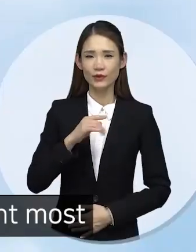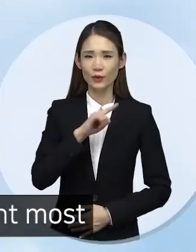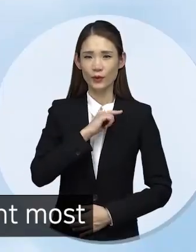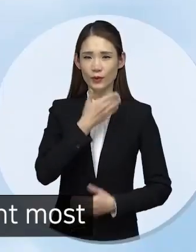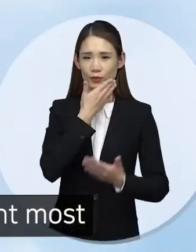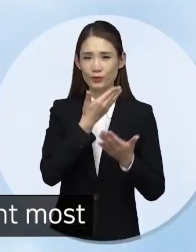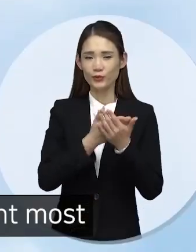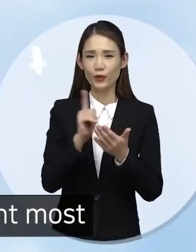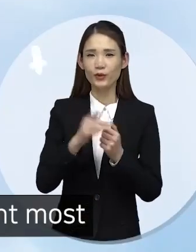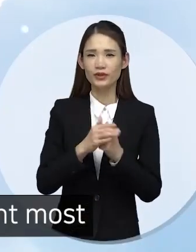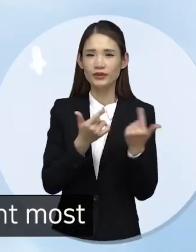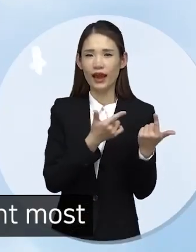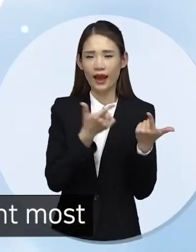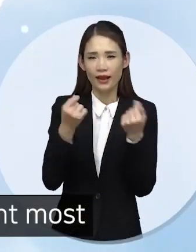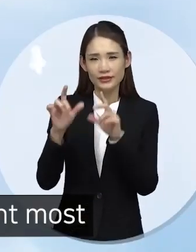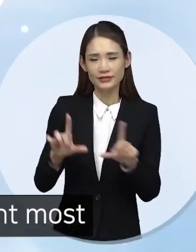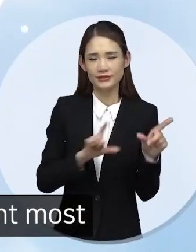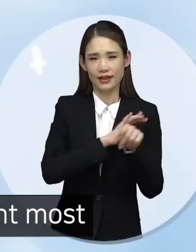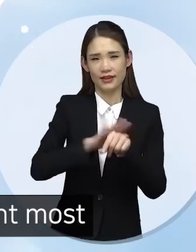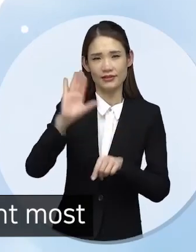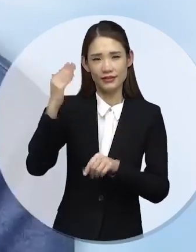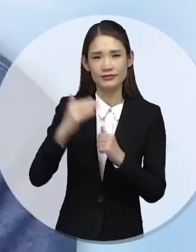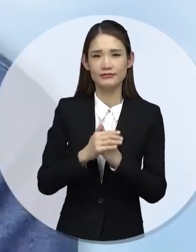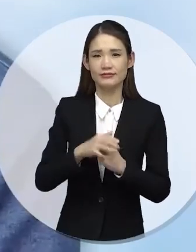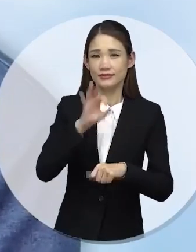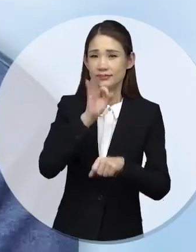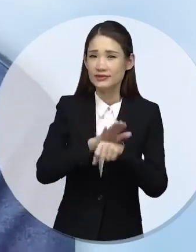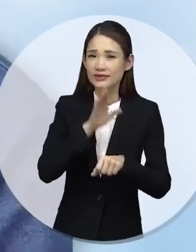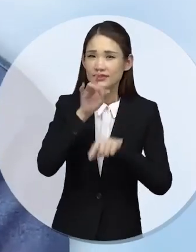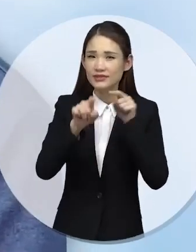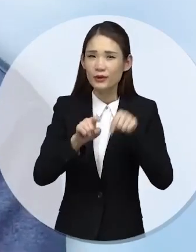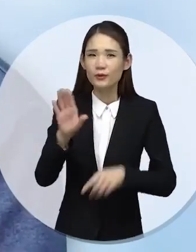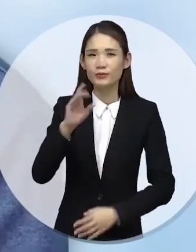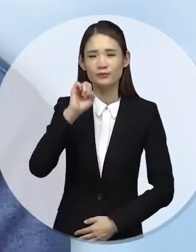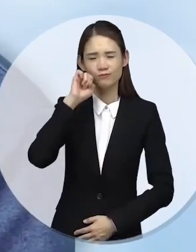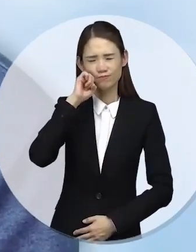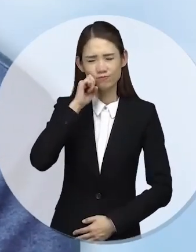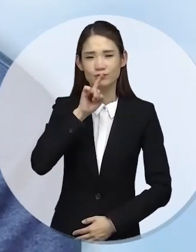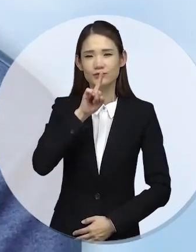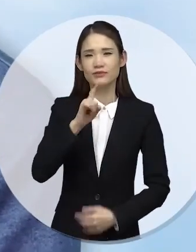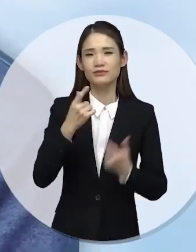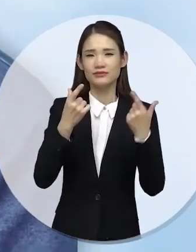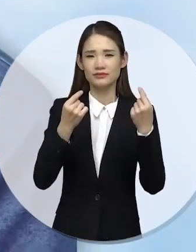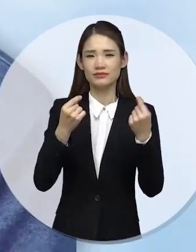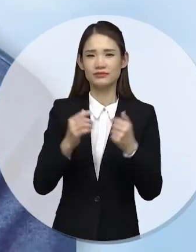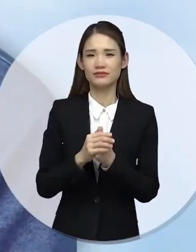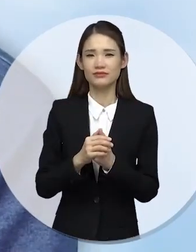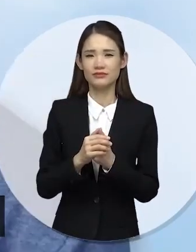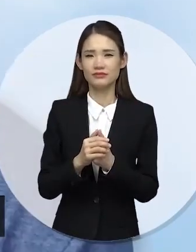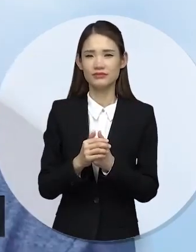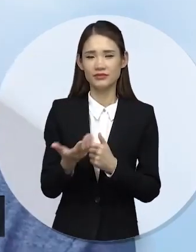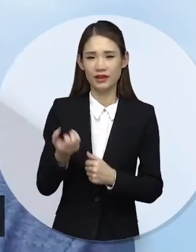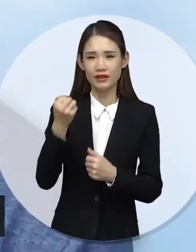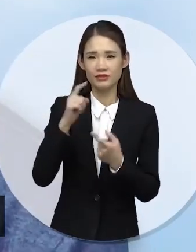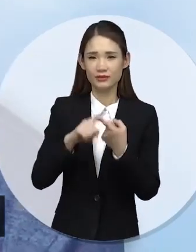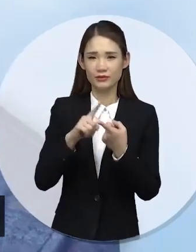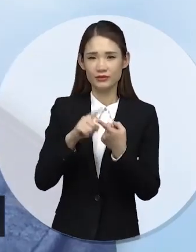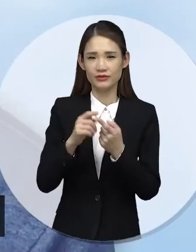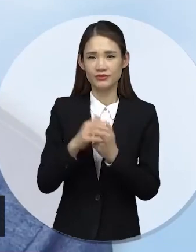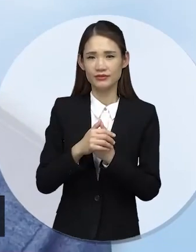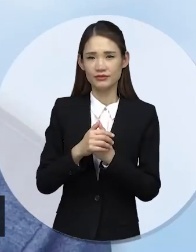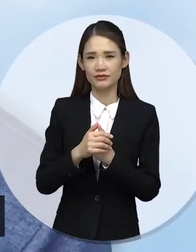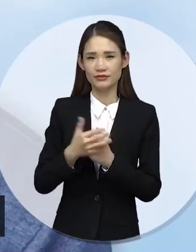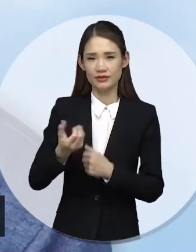저는 무엇보다 다 같이 잘 살았으면 좋겠어요. 간단하지만 실현되기가 참 어려운 말이라고 생각하는데요. 가진 것들을